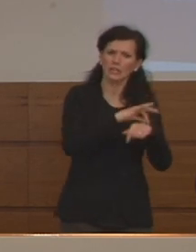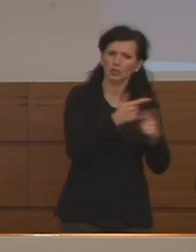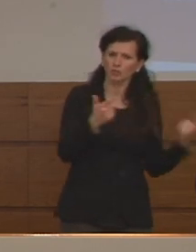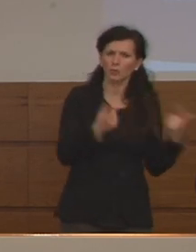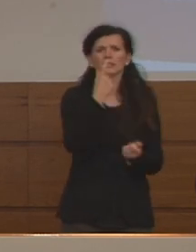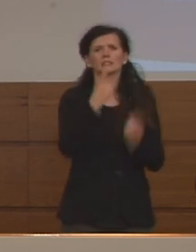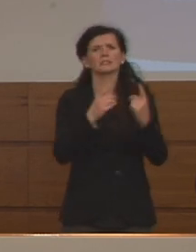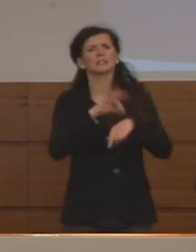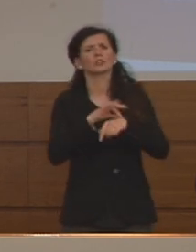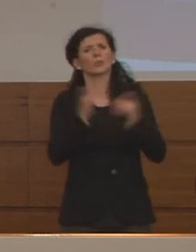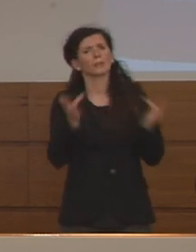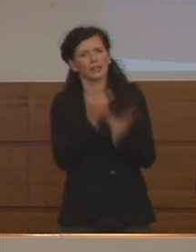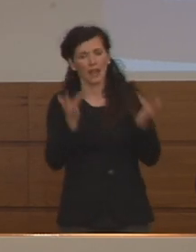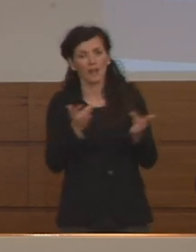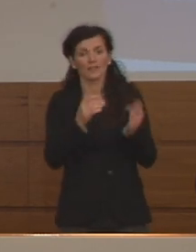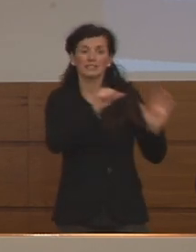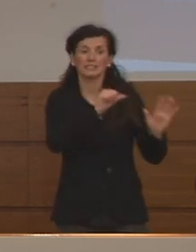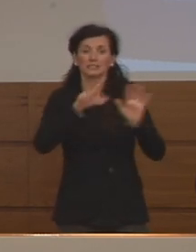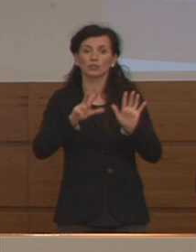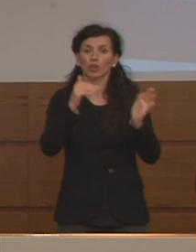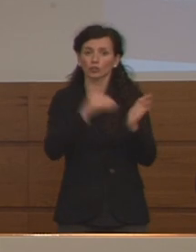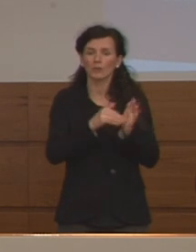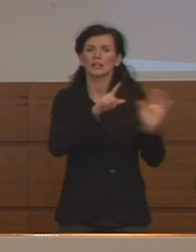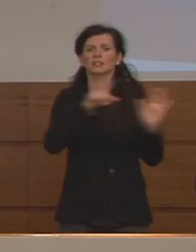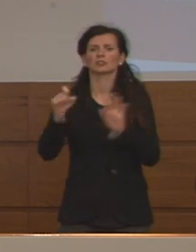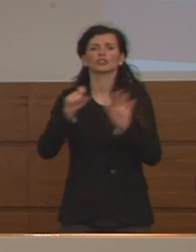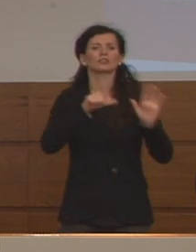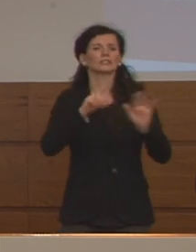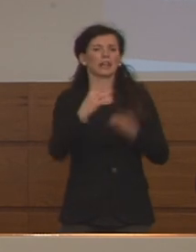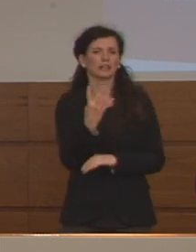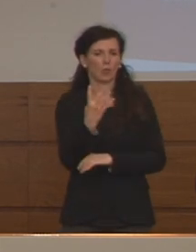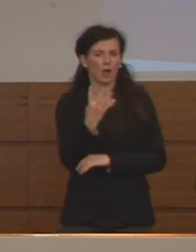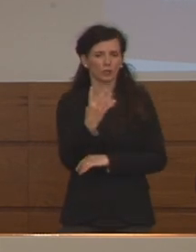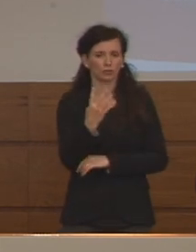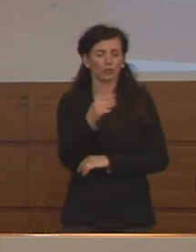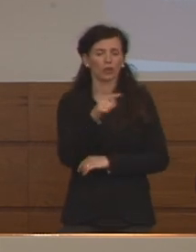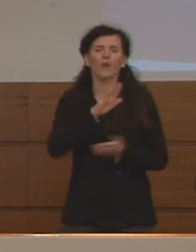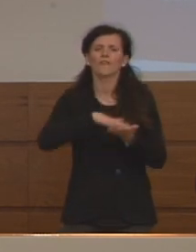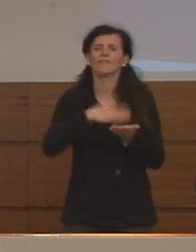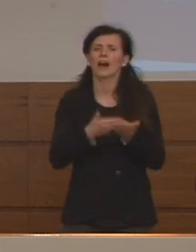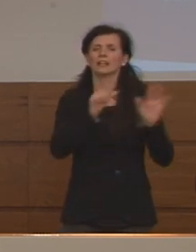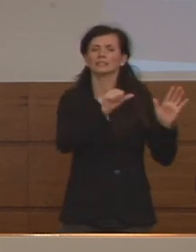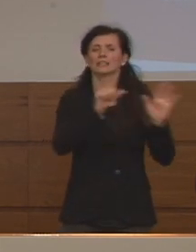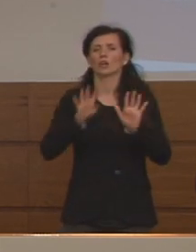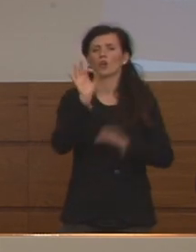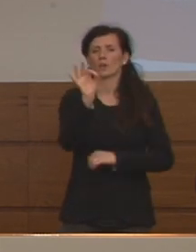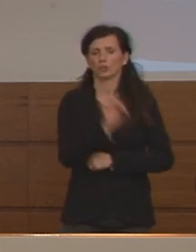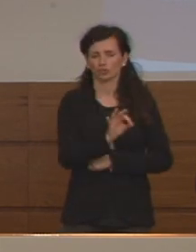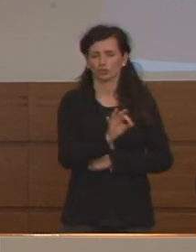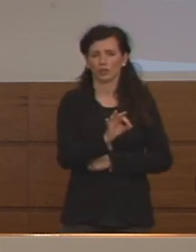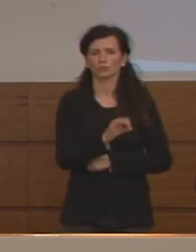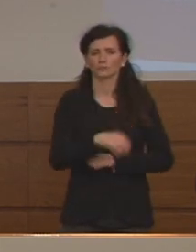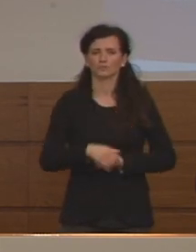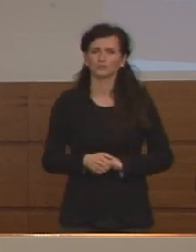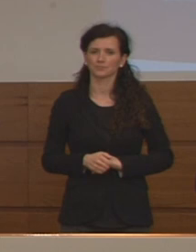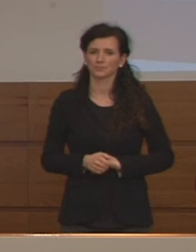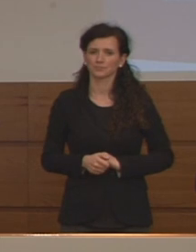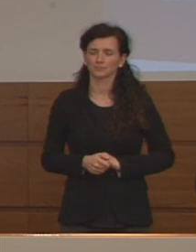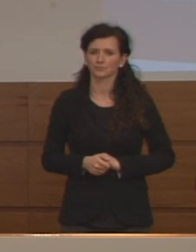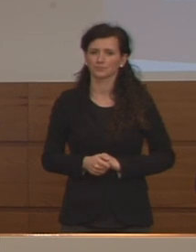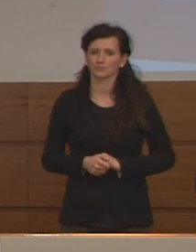lievi sono pari a 68 mila e 774 e sono il 69 per cento del totale